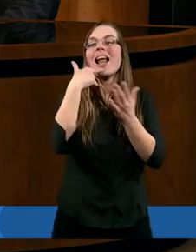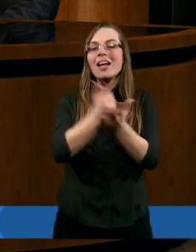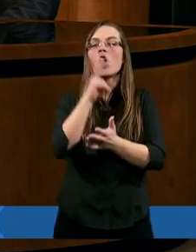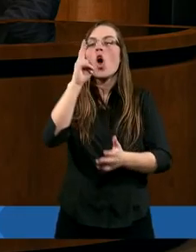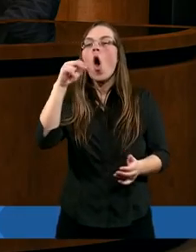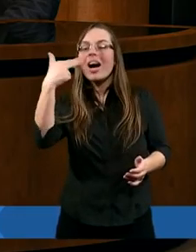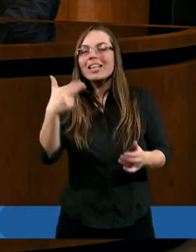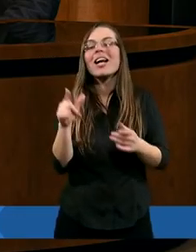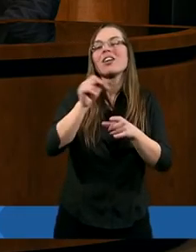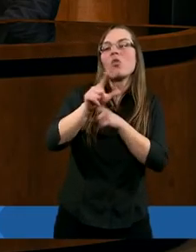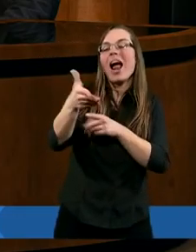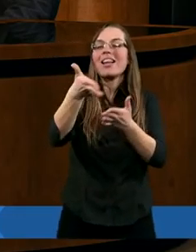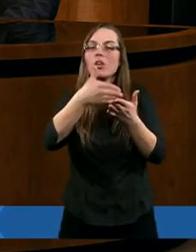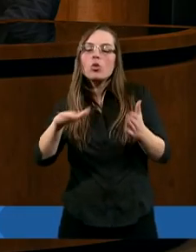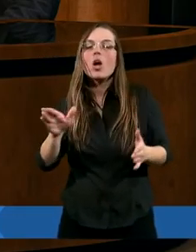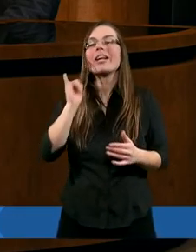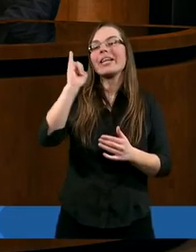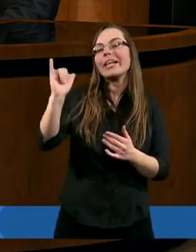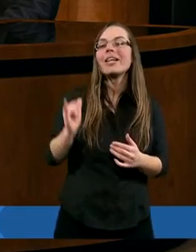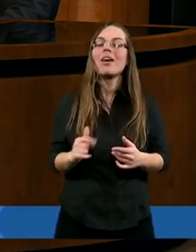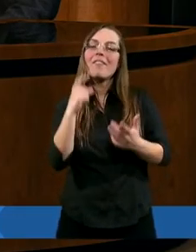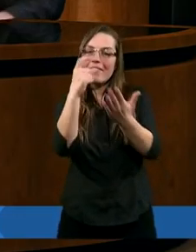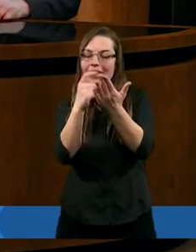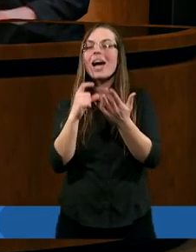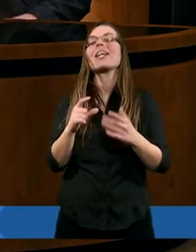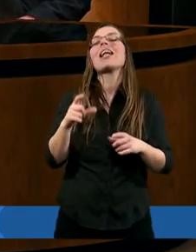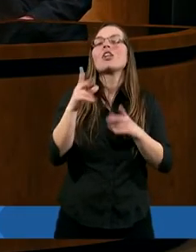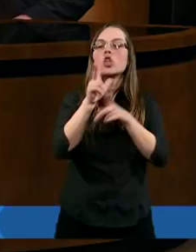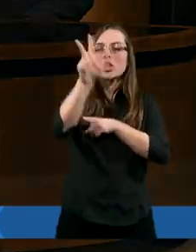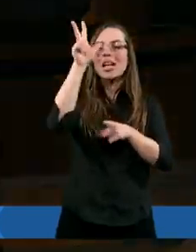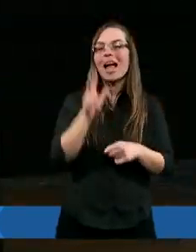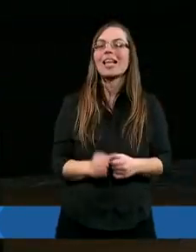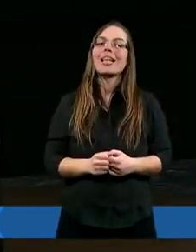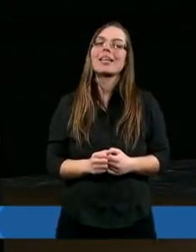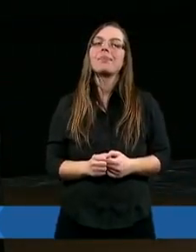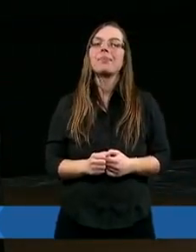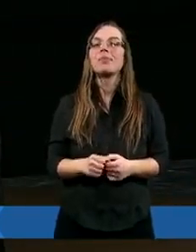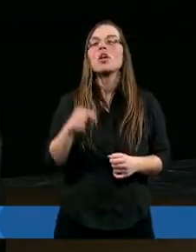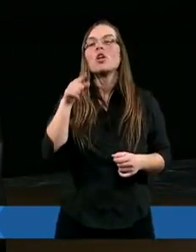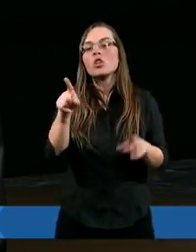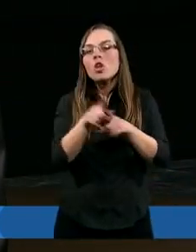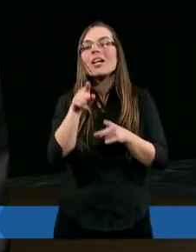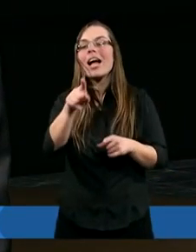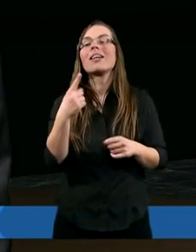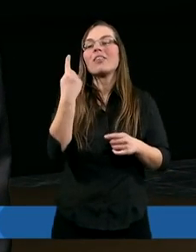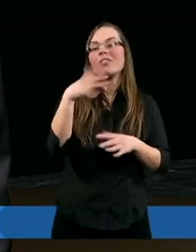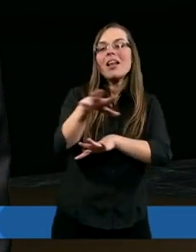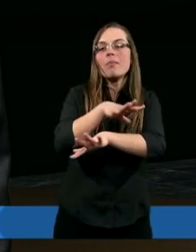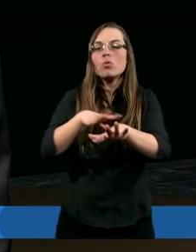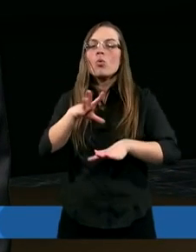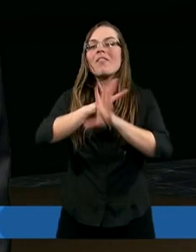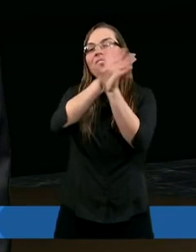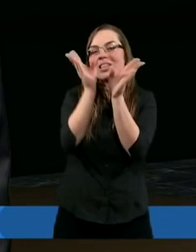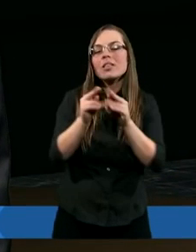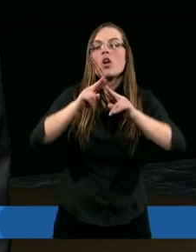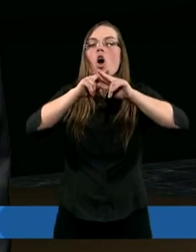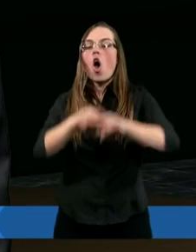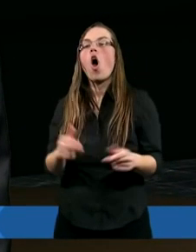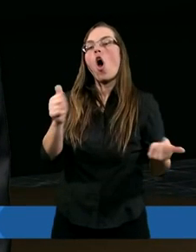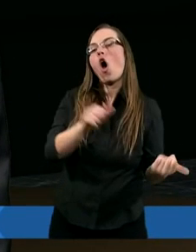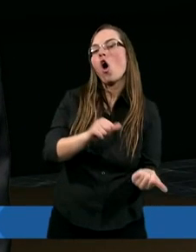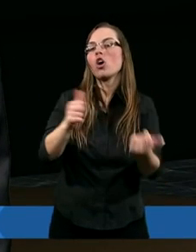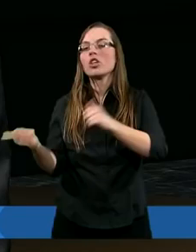Koryntian, z dwunastego rozdziału i wers trzynasty. Bo też w jednym duchu wszyscy